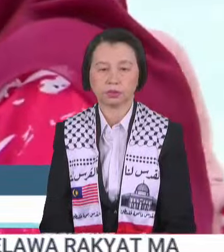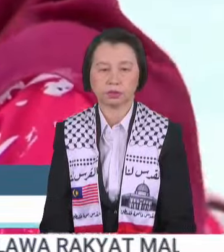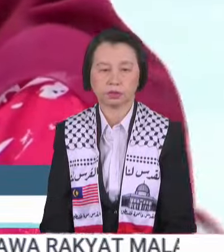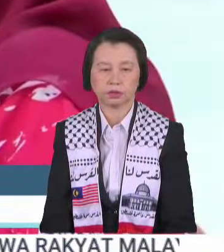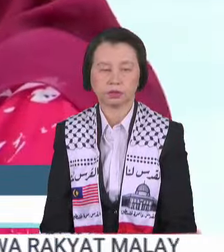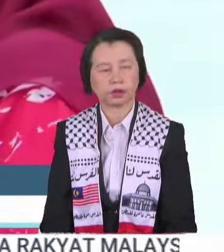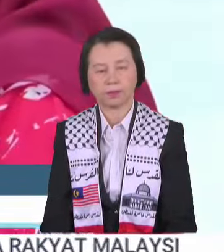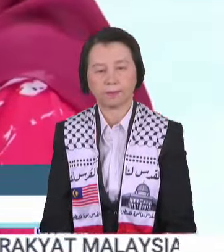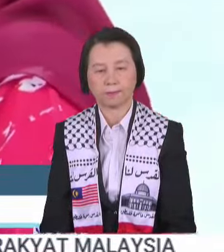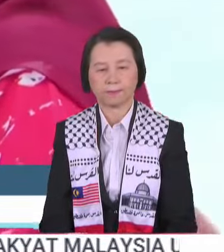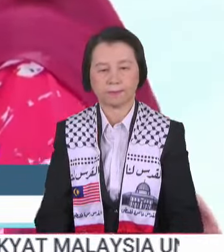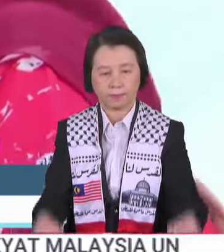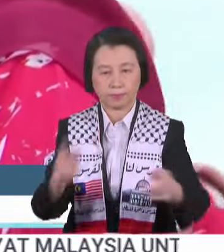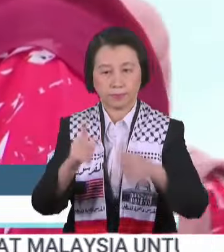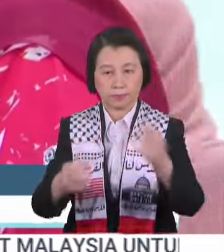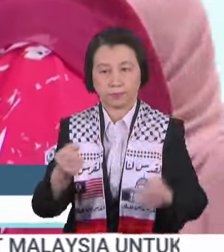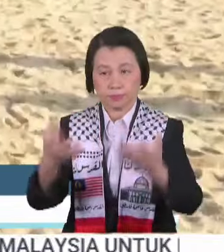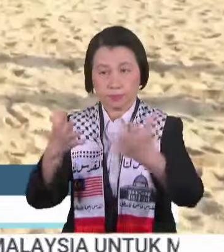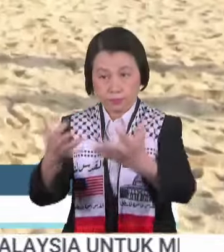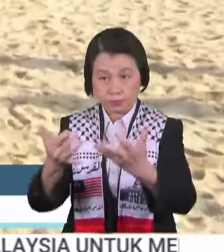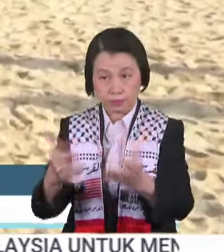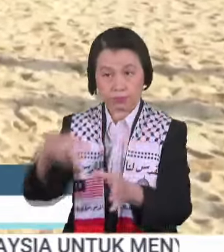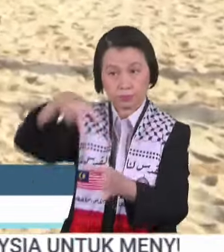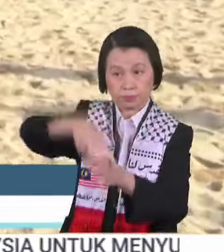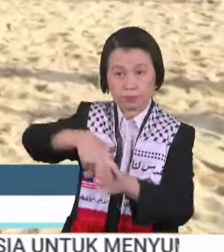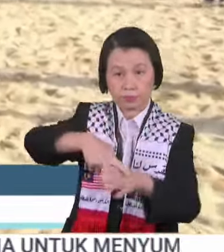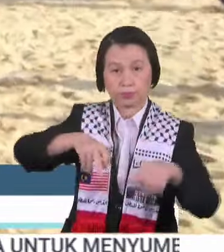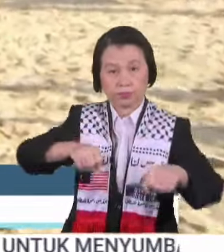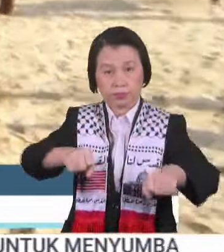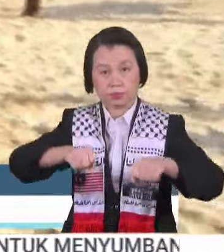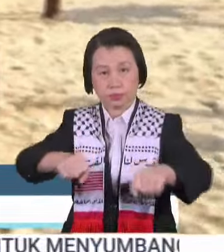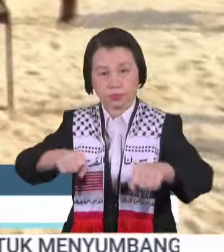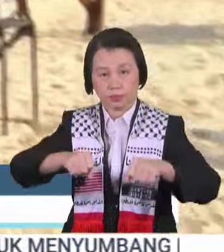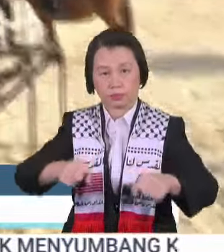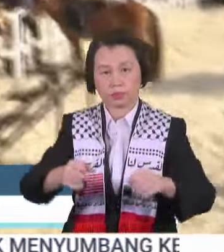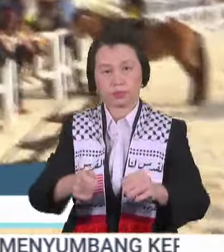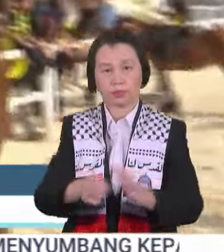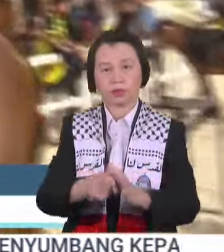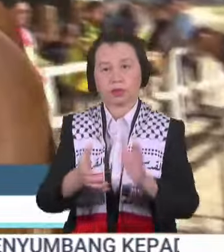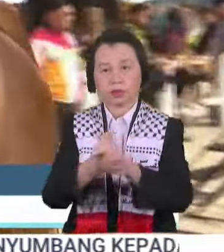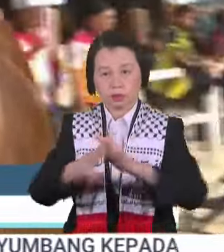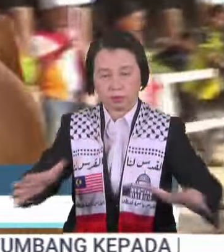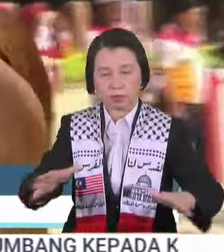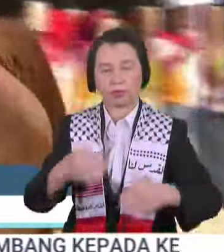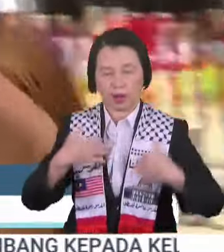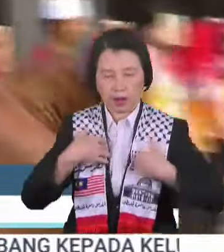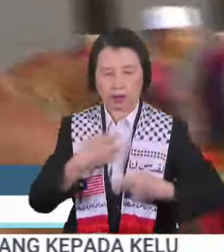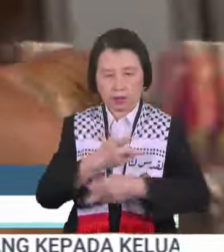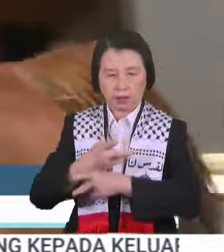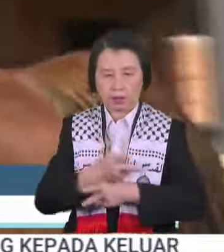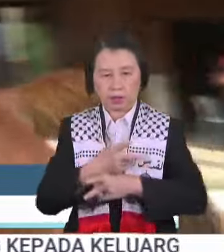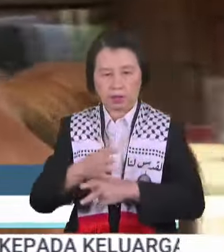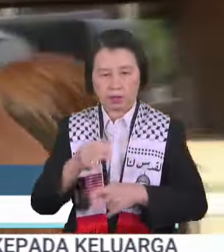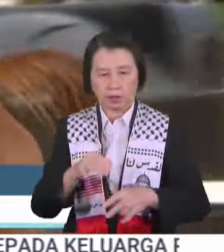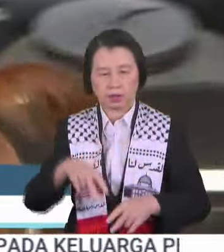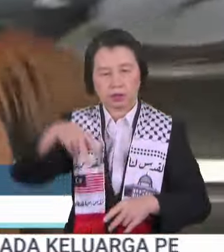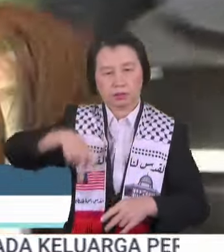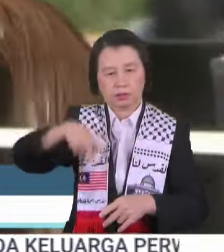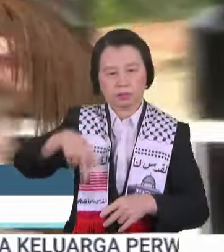Dalam menyatuni orang ramai yang ingin menunggang kuda, aspek keselamatan turut dititik berat dan setiap